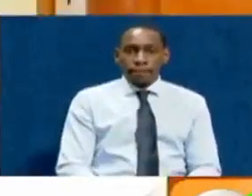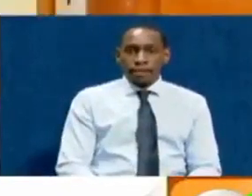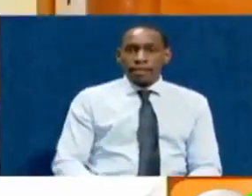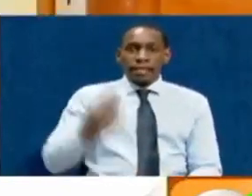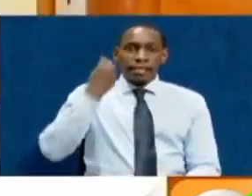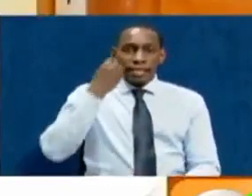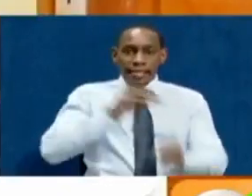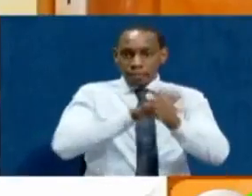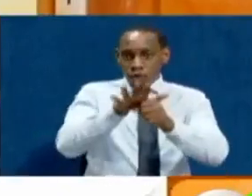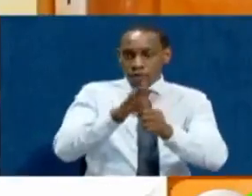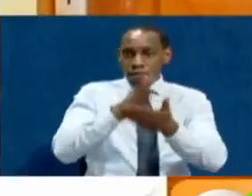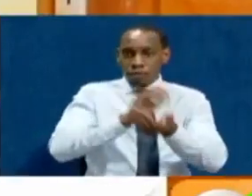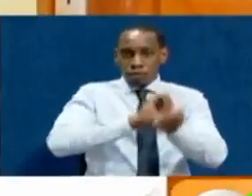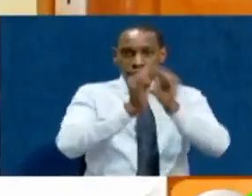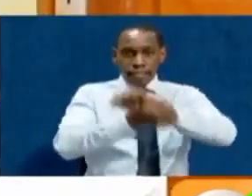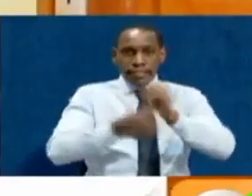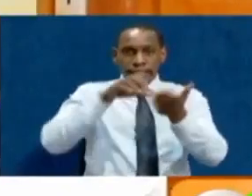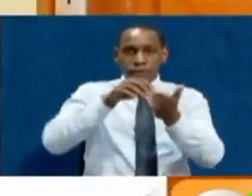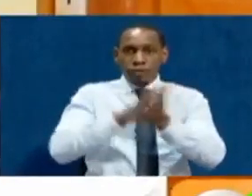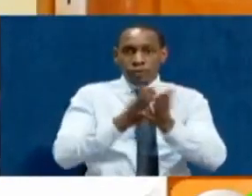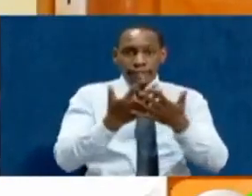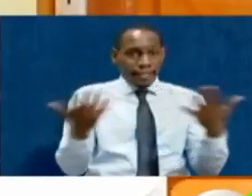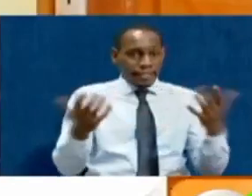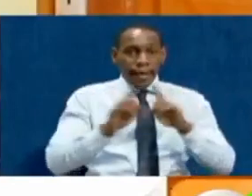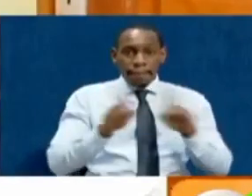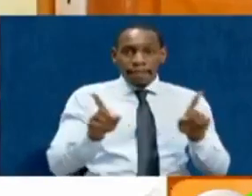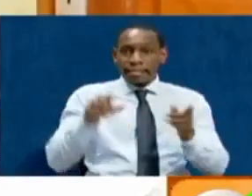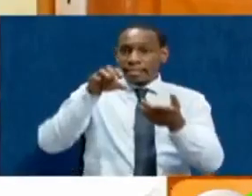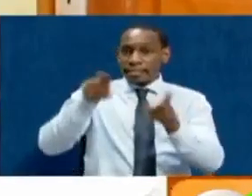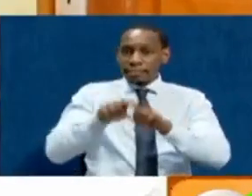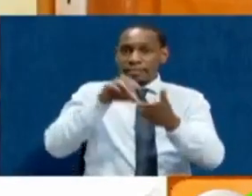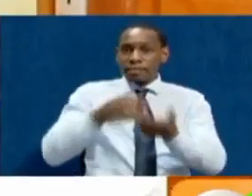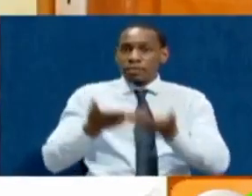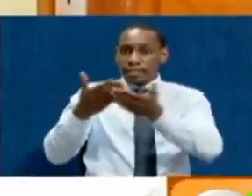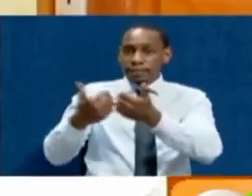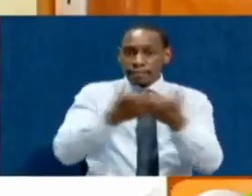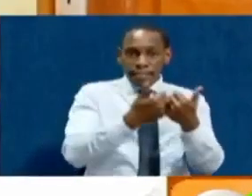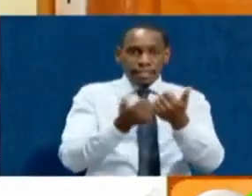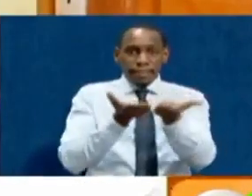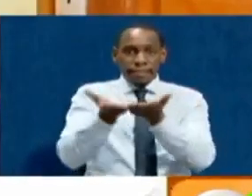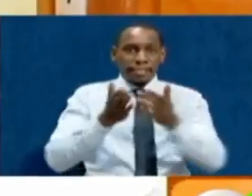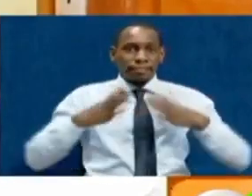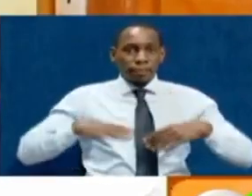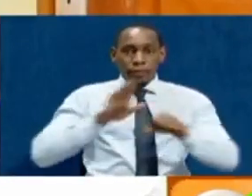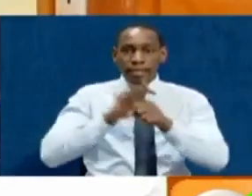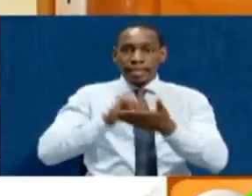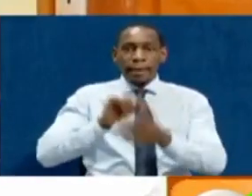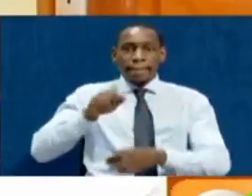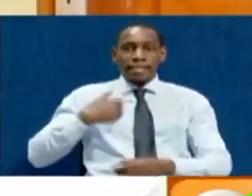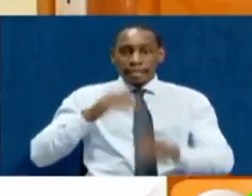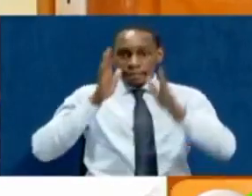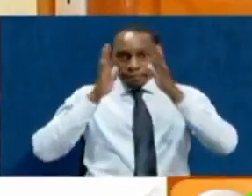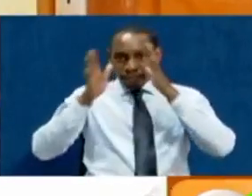Ugonjwa wa COVID-19 umebadilisha hali na mali, lakini hali hii imewapa changamoto wafanyabiashara wengi kuwa